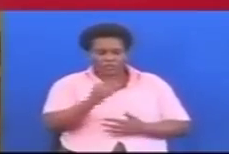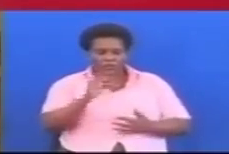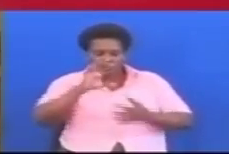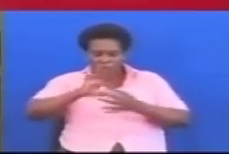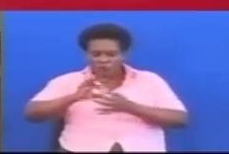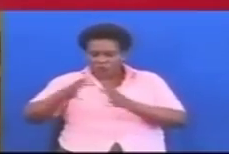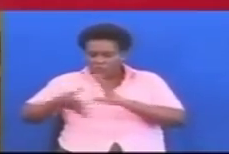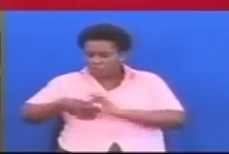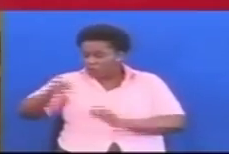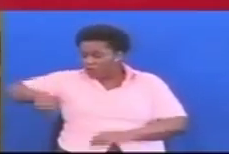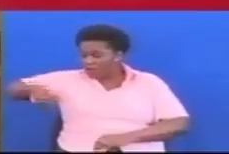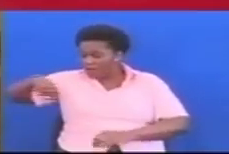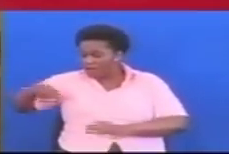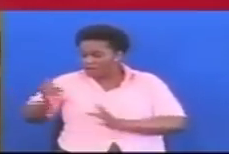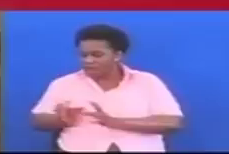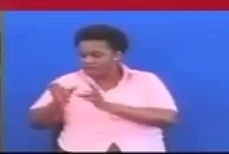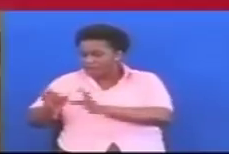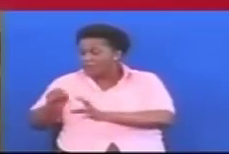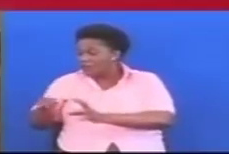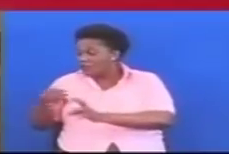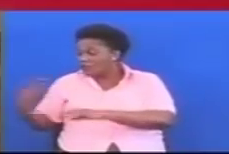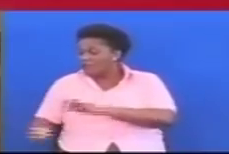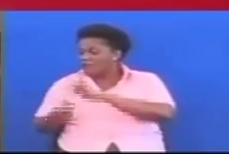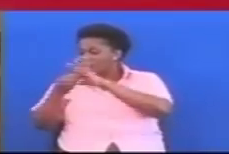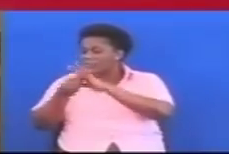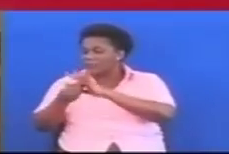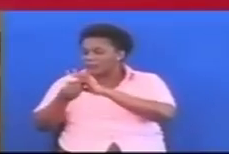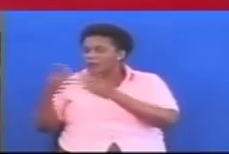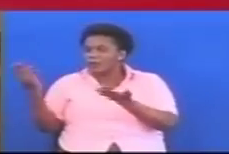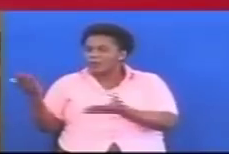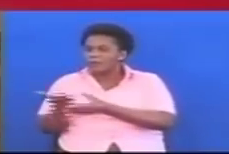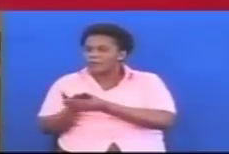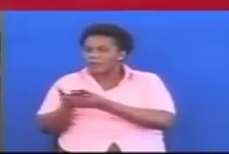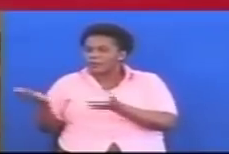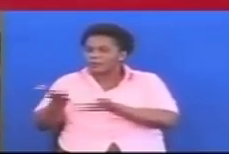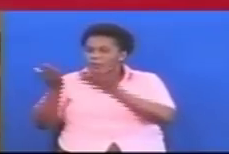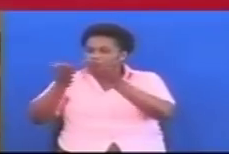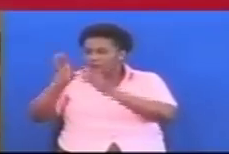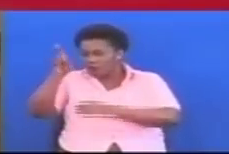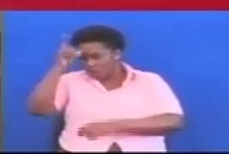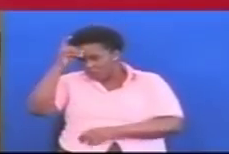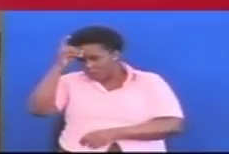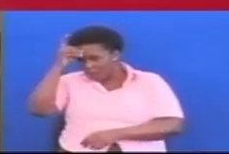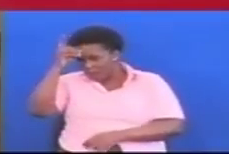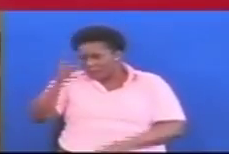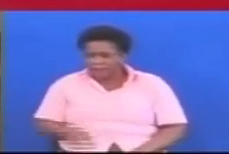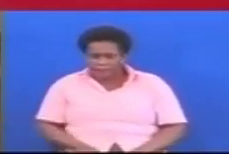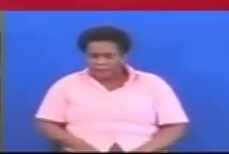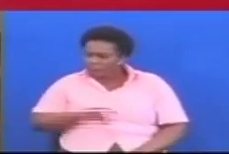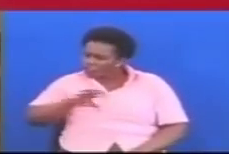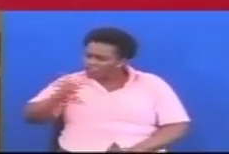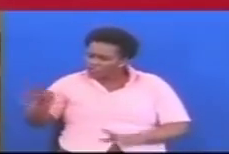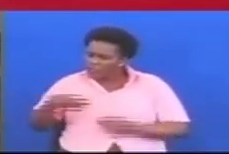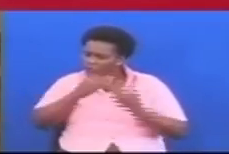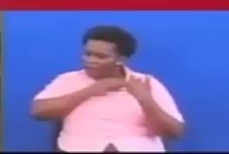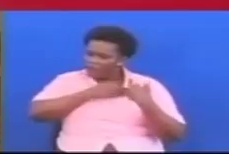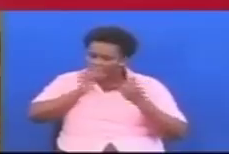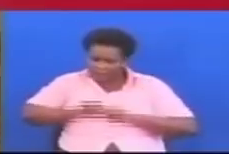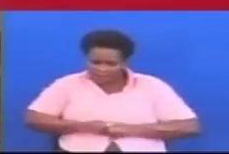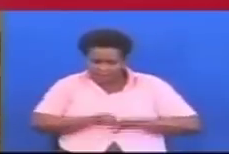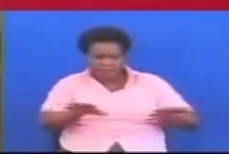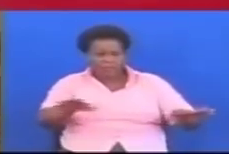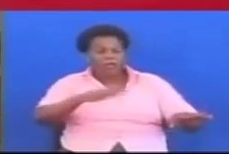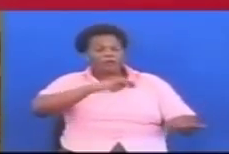investment unaofadhiliwa na Benki ya Maendeleo ya Jerumani. Fedha hizo zitatumika kwa ajili ya utekelezaji wa mradi wa kusambaza maji kwenye